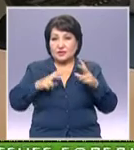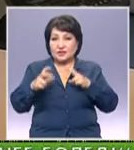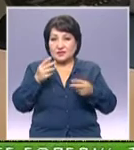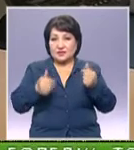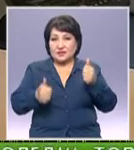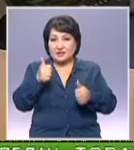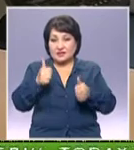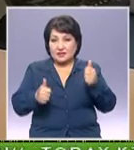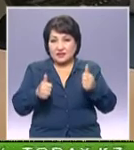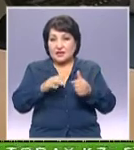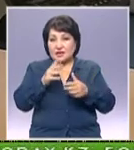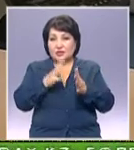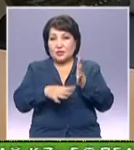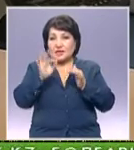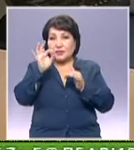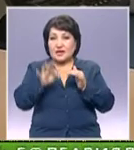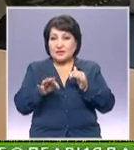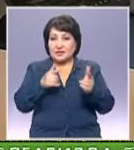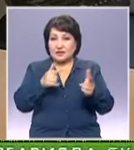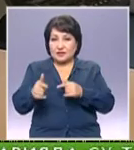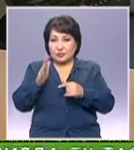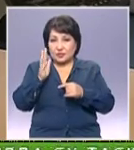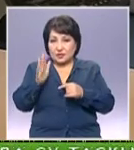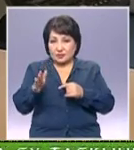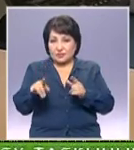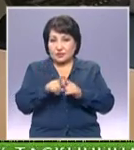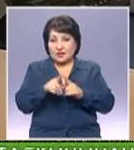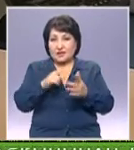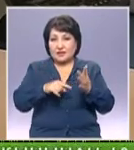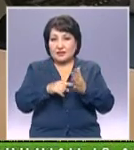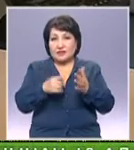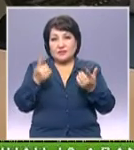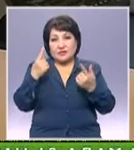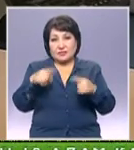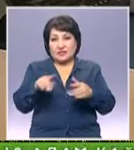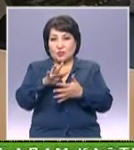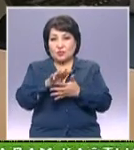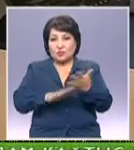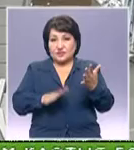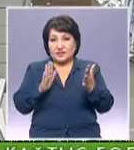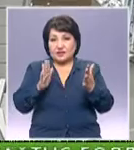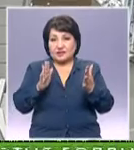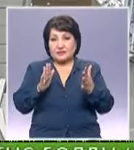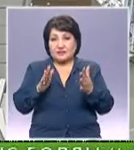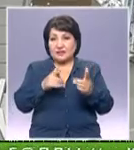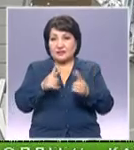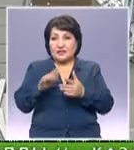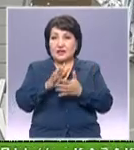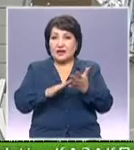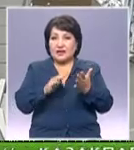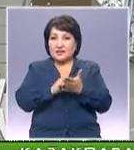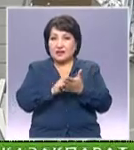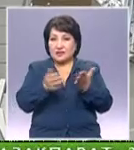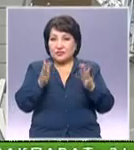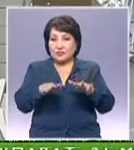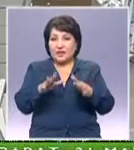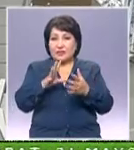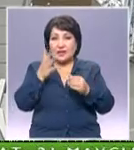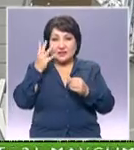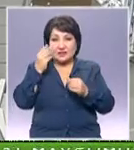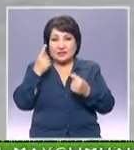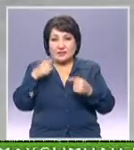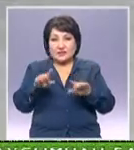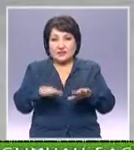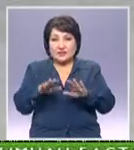90% дайын боламыз. Бізден бөлек өтініш жіберген қалаларда дайындықтары тек қағаз жүзінде қалып отыр. Алматыдан орын тепкен нысандардан бөлек